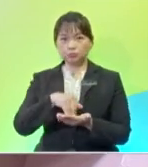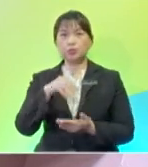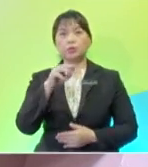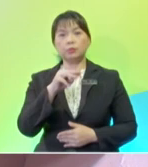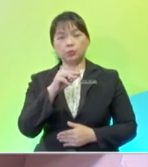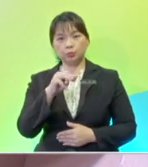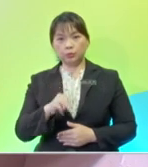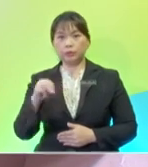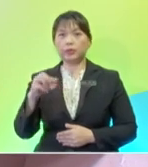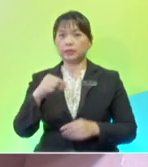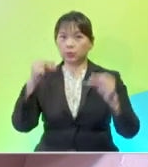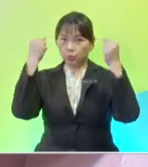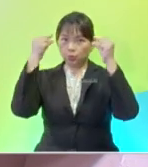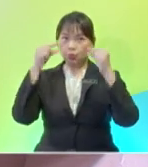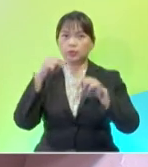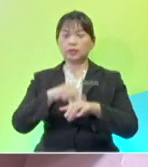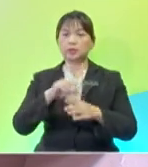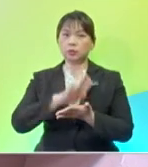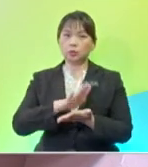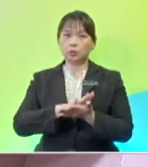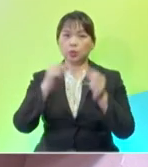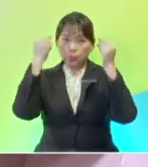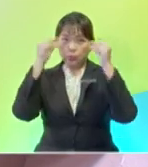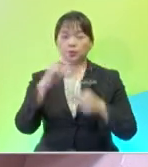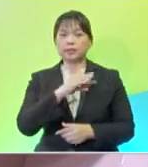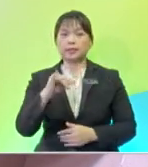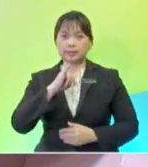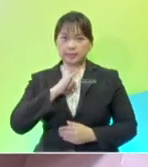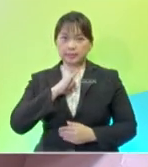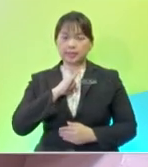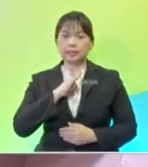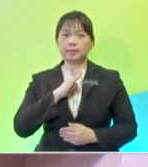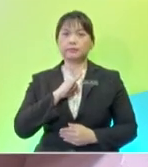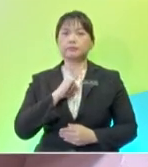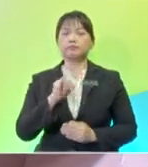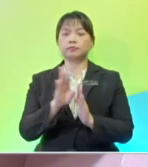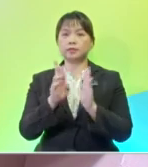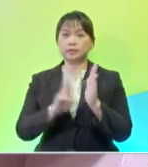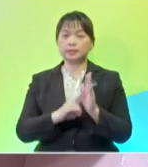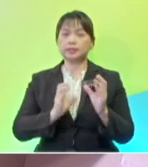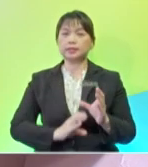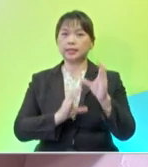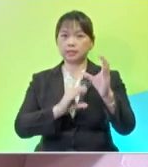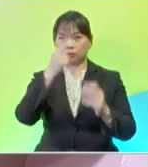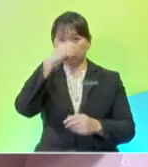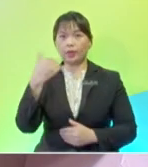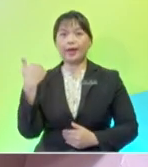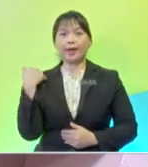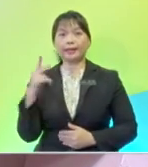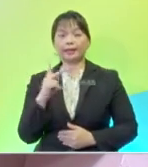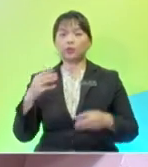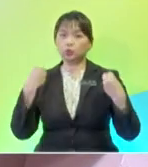oke guru dan saya bercadar untuk mengadakan jualan pada hari